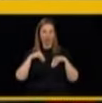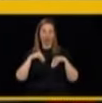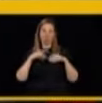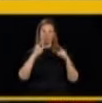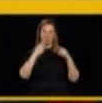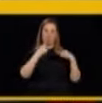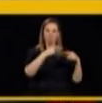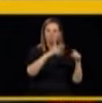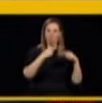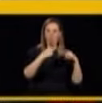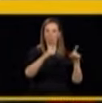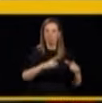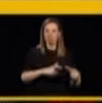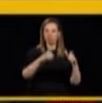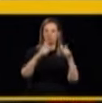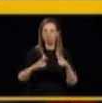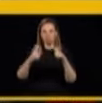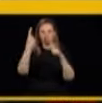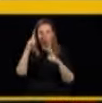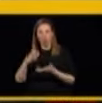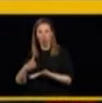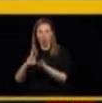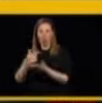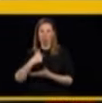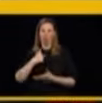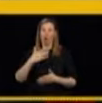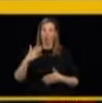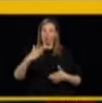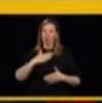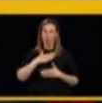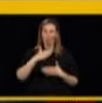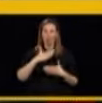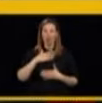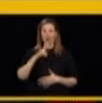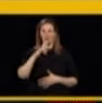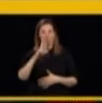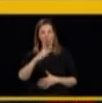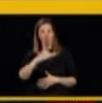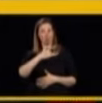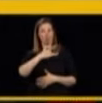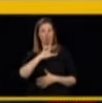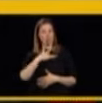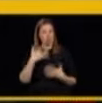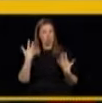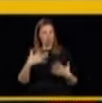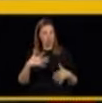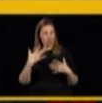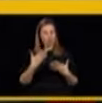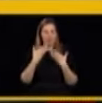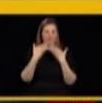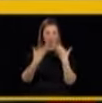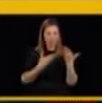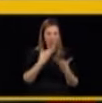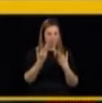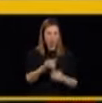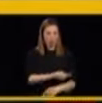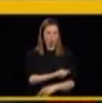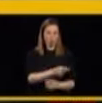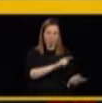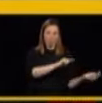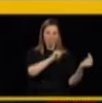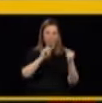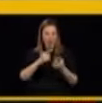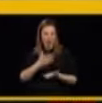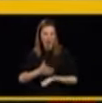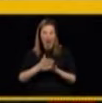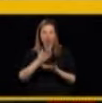répondre à mon invitation. Donc, je suis très content, très touché, puis je les remercie, les médecins, de venir nous